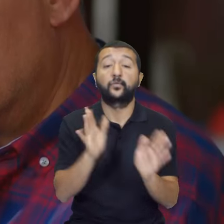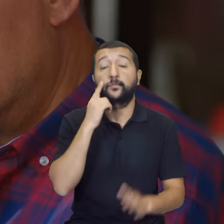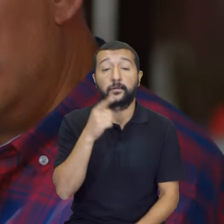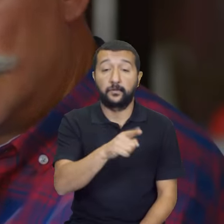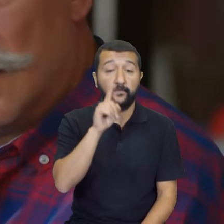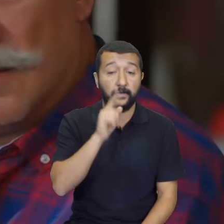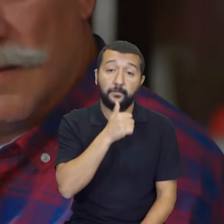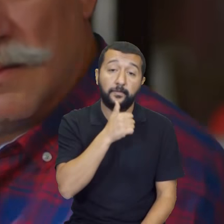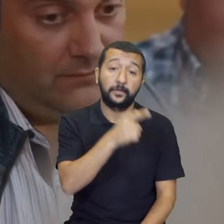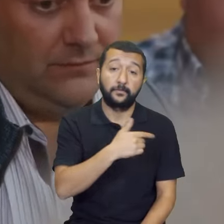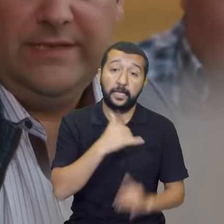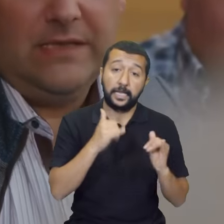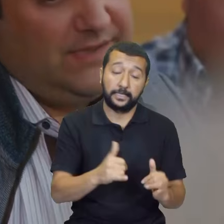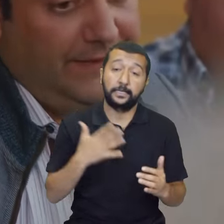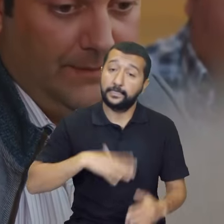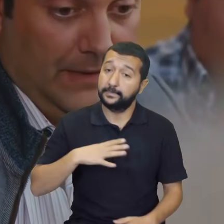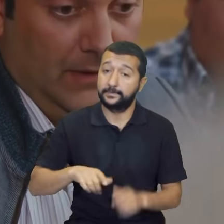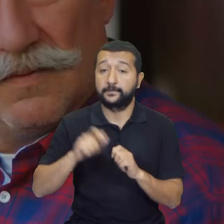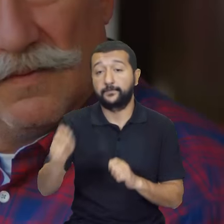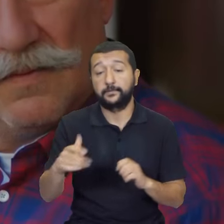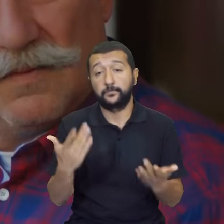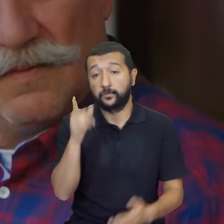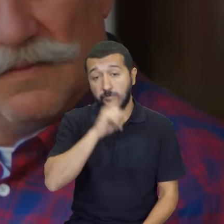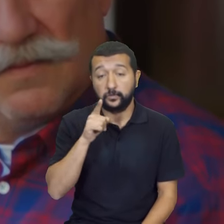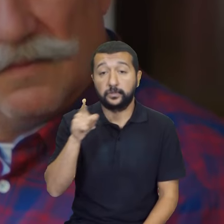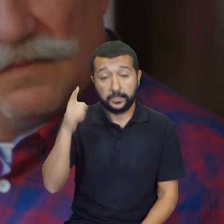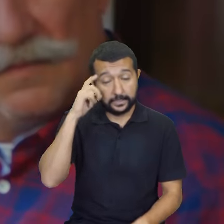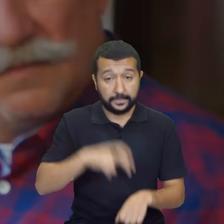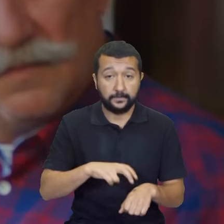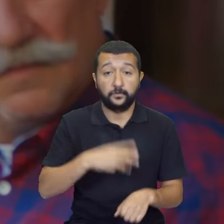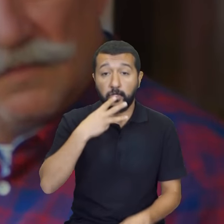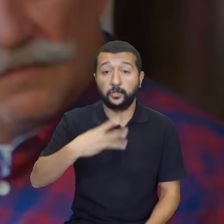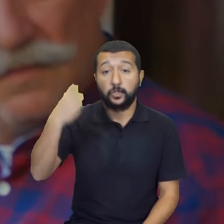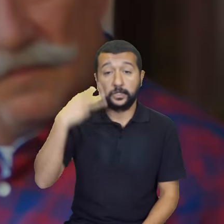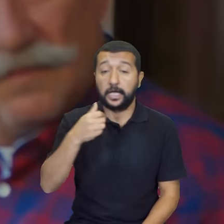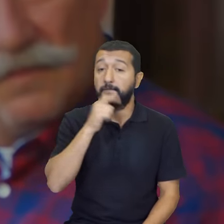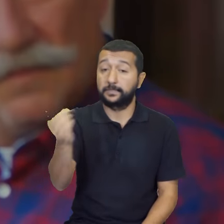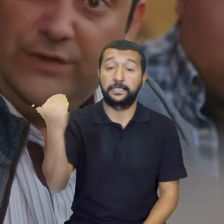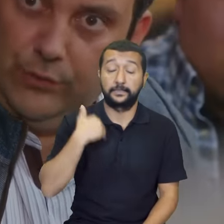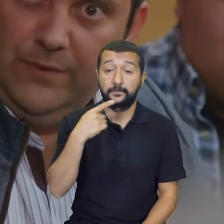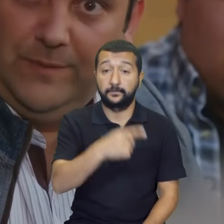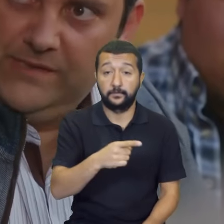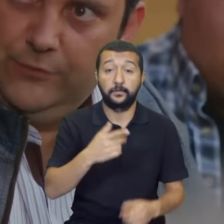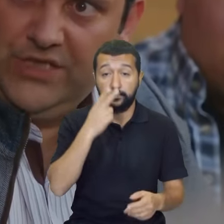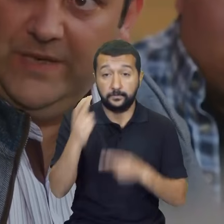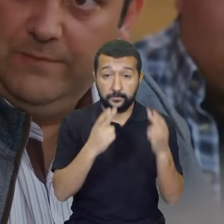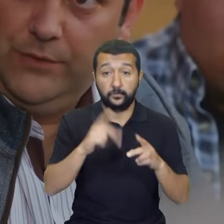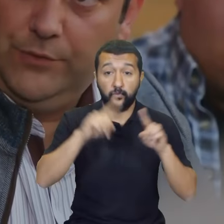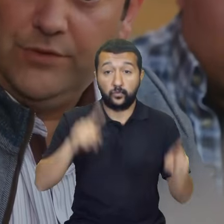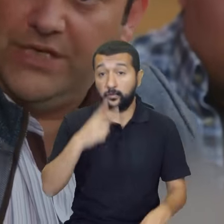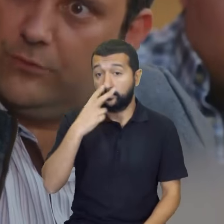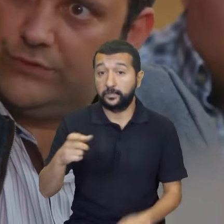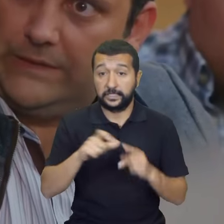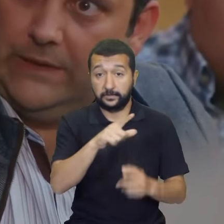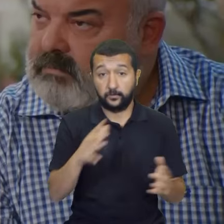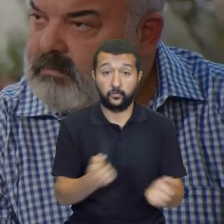bakmayın. Vallahi baba, ben de ne isterse veririm yani. Çünkü hatırlarsınız 3 sene önce adamın biri geldi, katakul yapıp az daha dükkanımı elimden